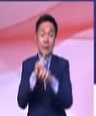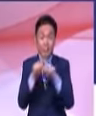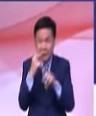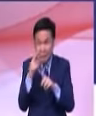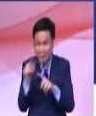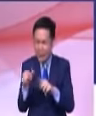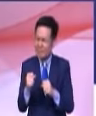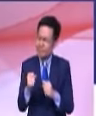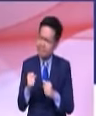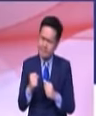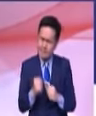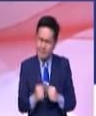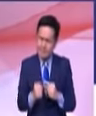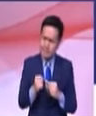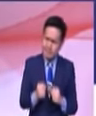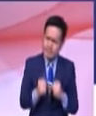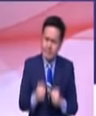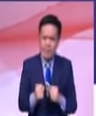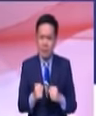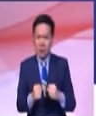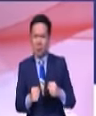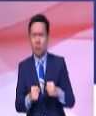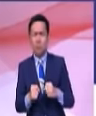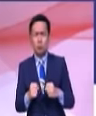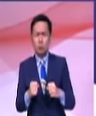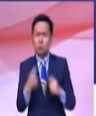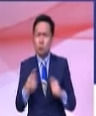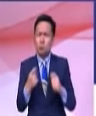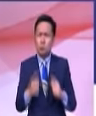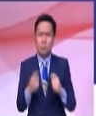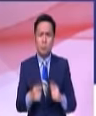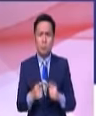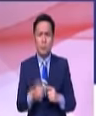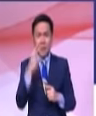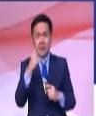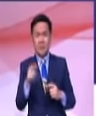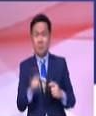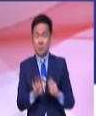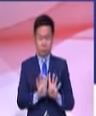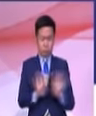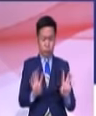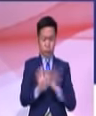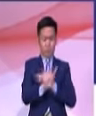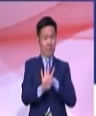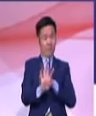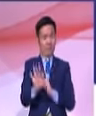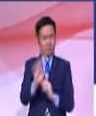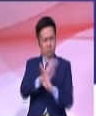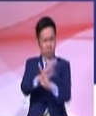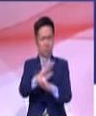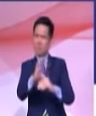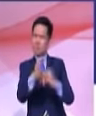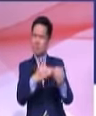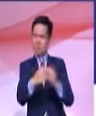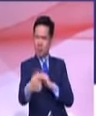dia paksakan main di first half tadi. Bagaimana dia defend pun jadi agak lamban karena injet